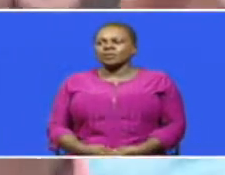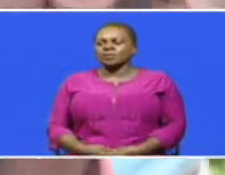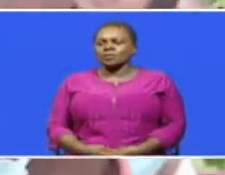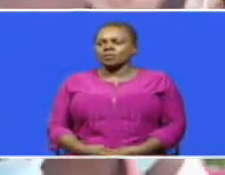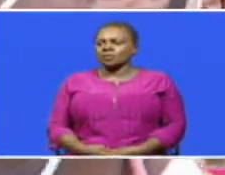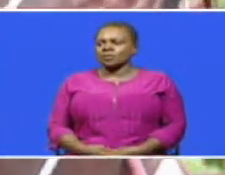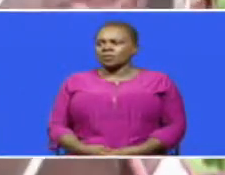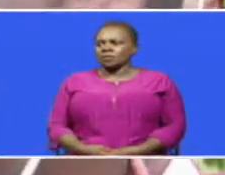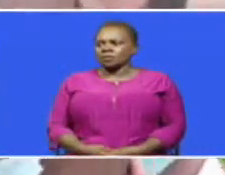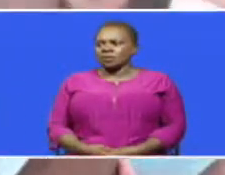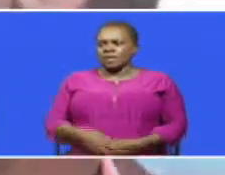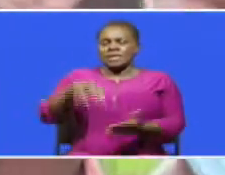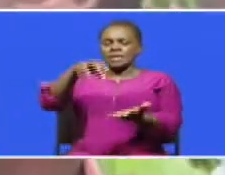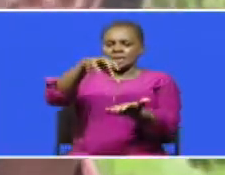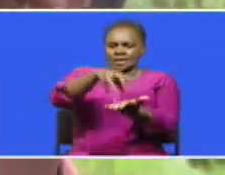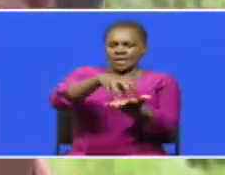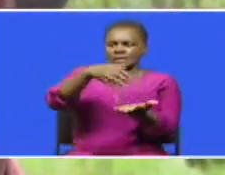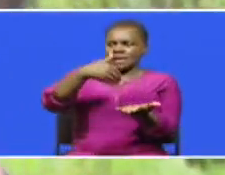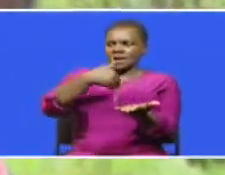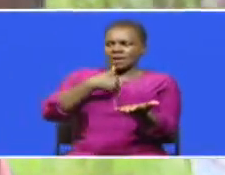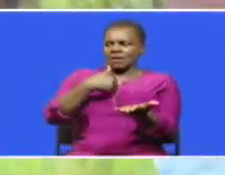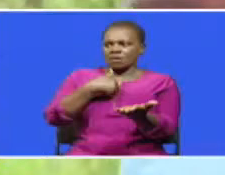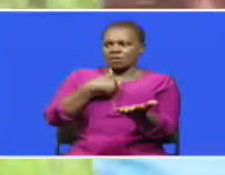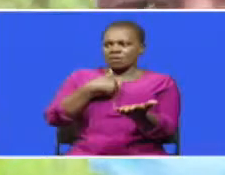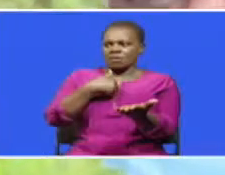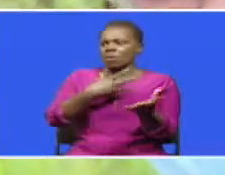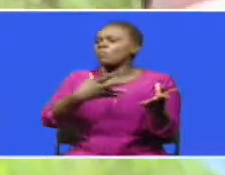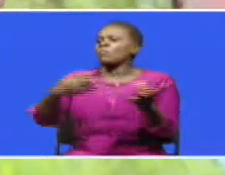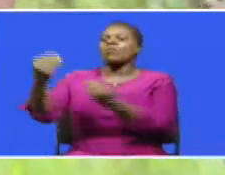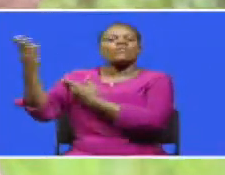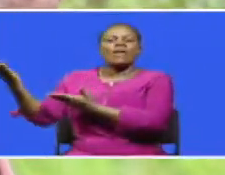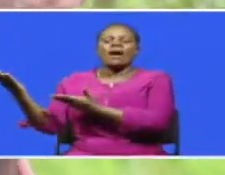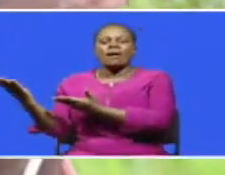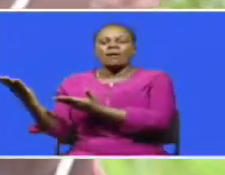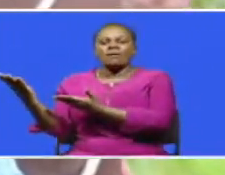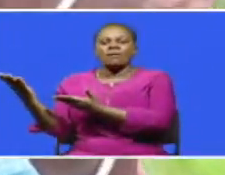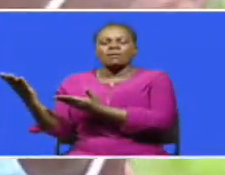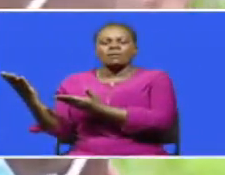Kama iko mtu ambaye iko na kesi waende huko.